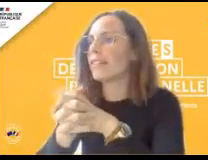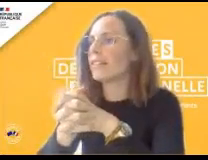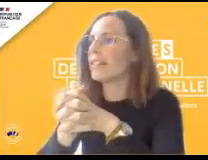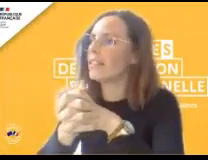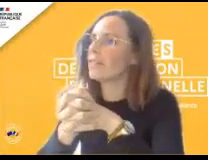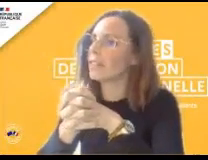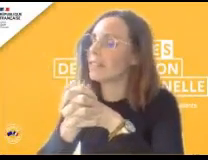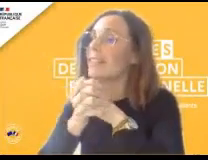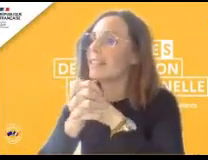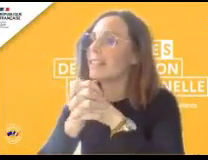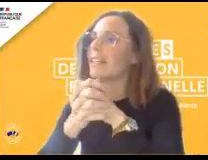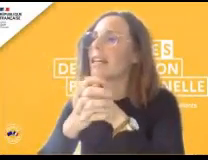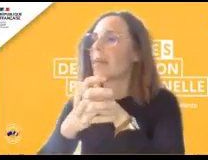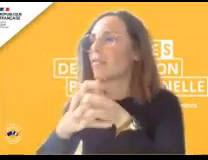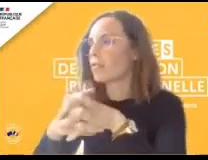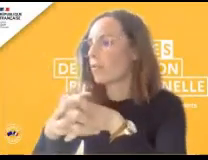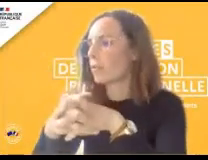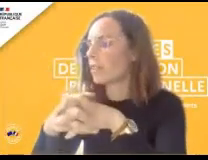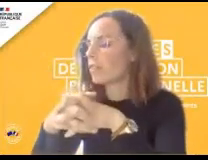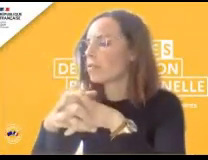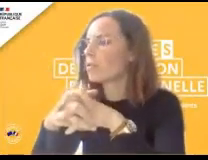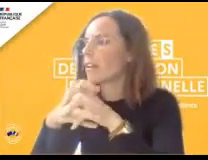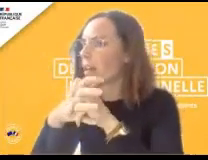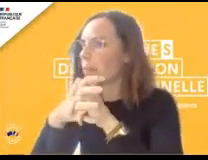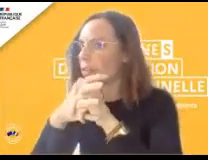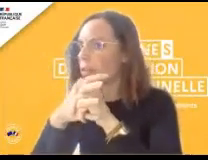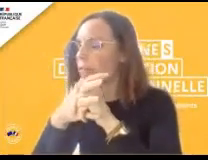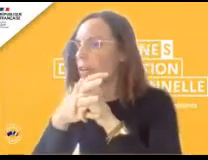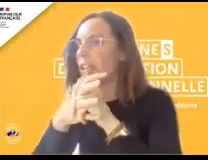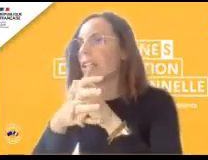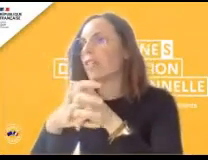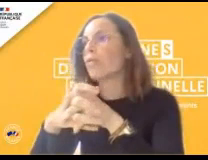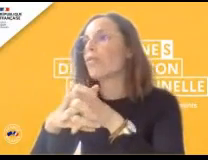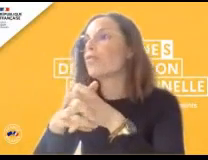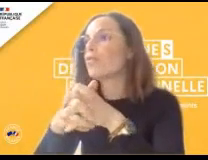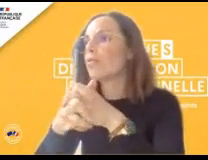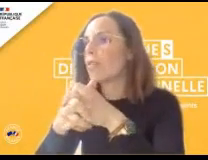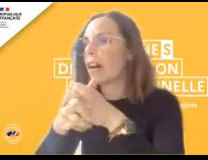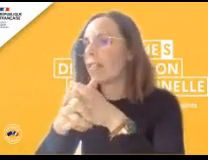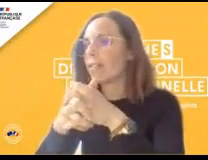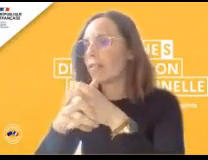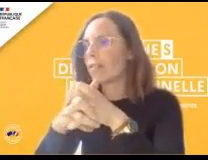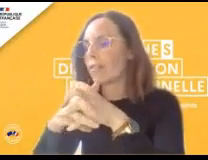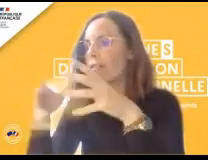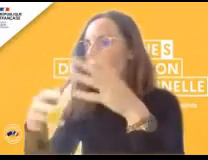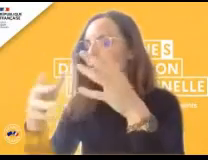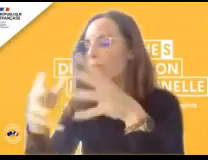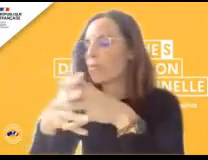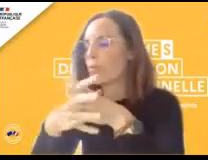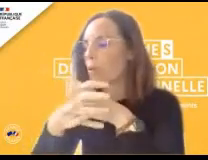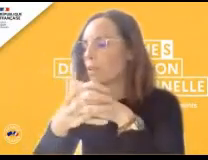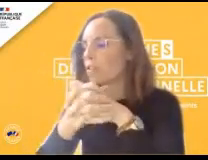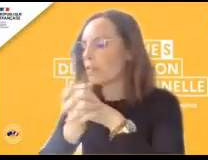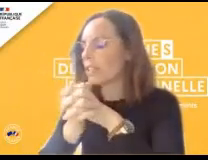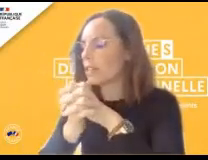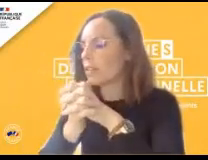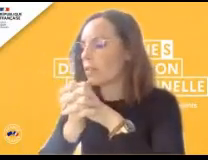régional qui a été désigné par France Compétences suite à un appel d'offres. Donc jusque-là,